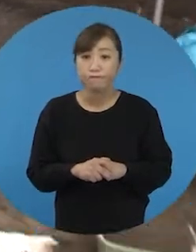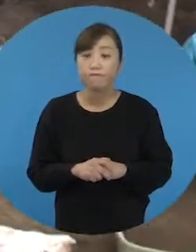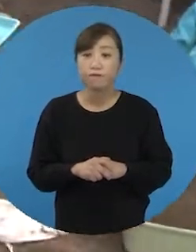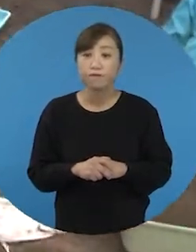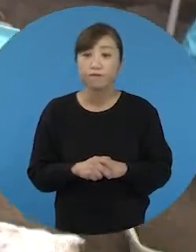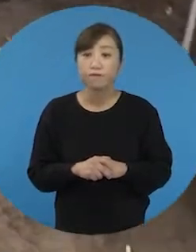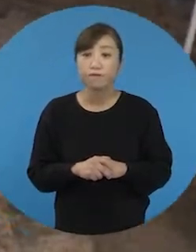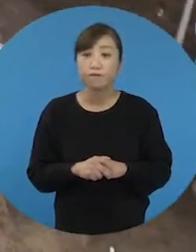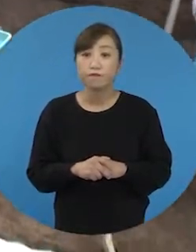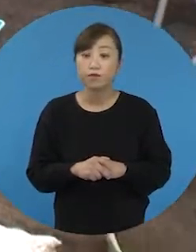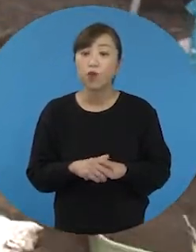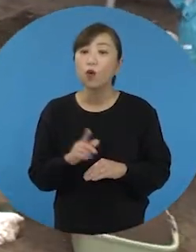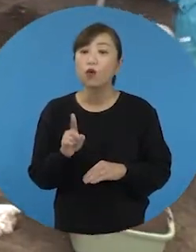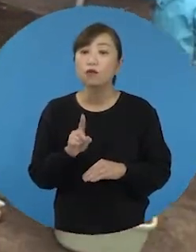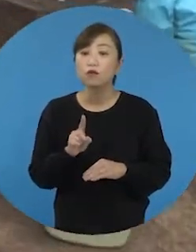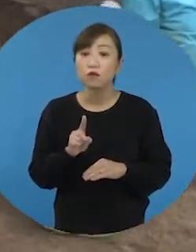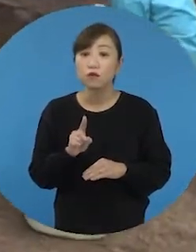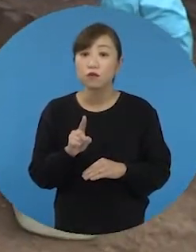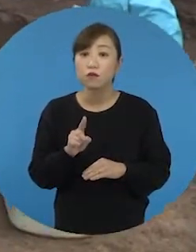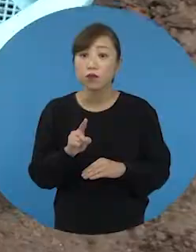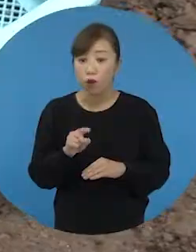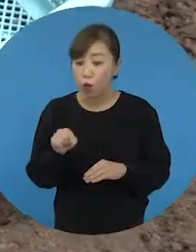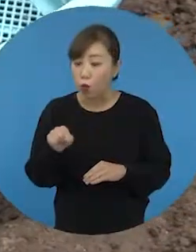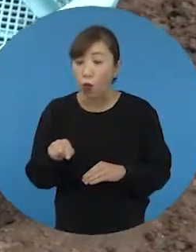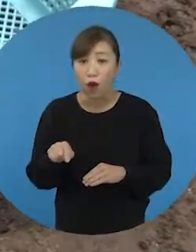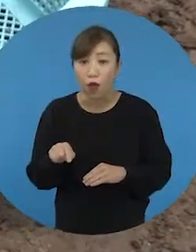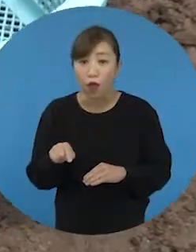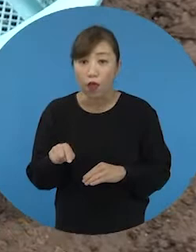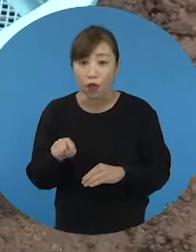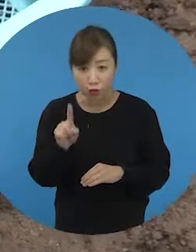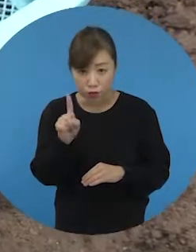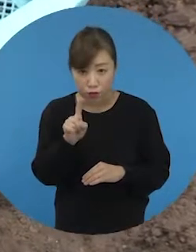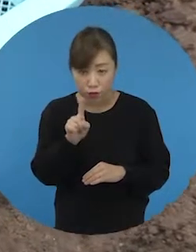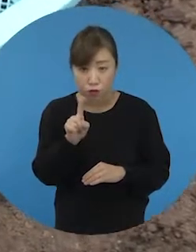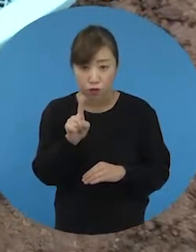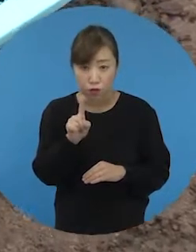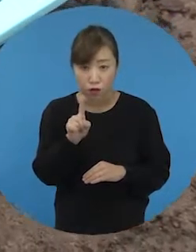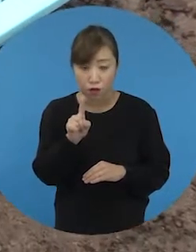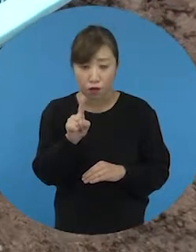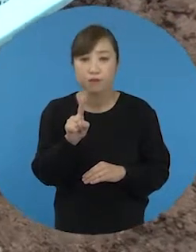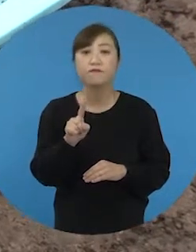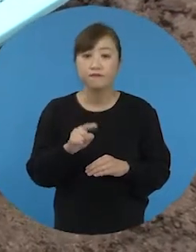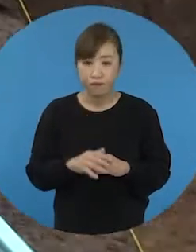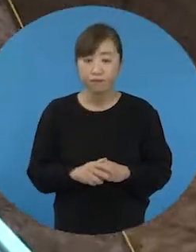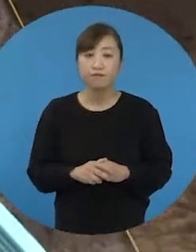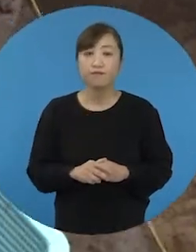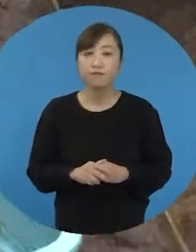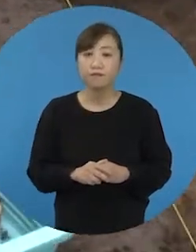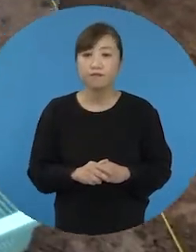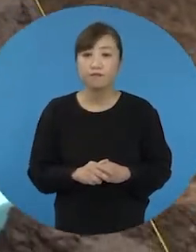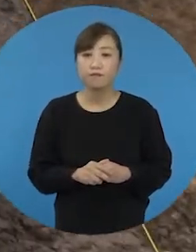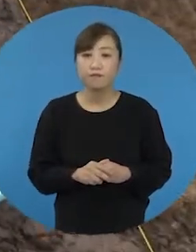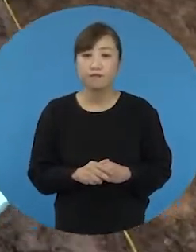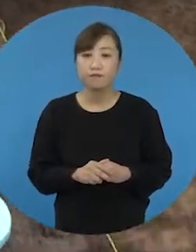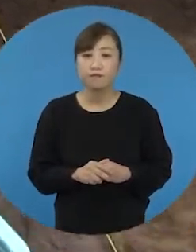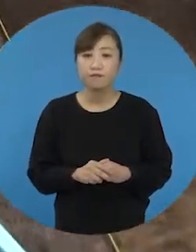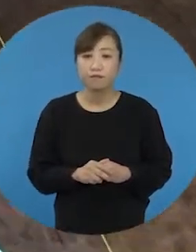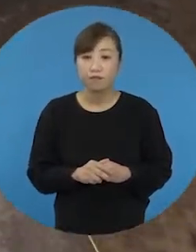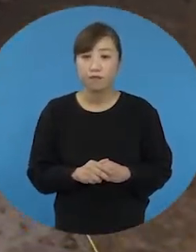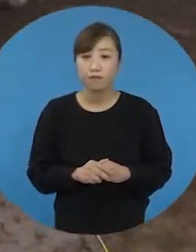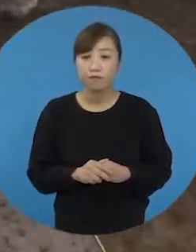あ、これがそうですか、 はい、 これは何になるんでしょうか。 はい、はい、これ